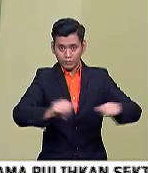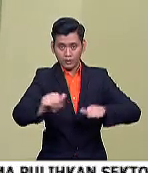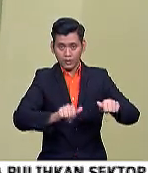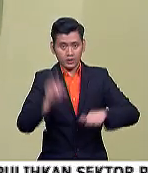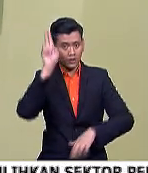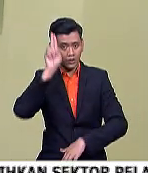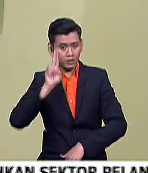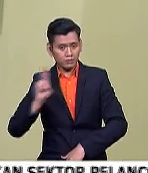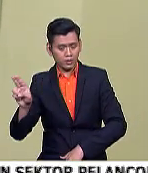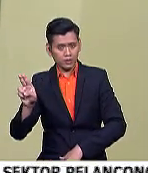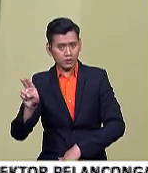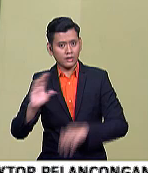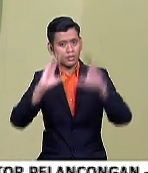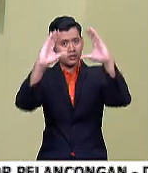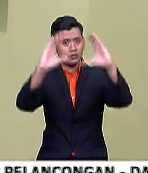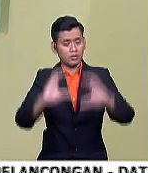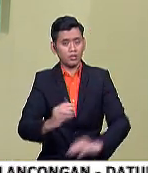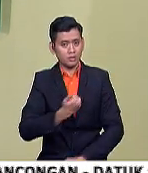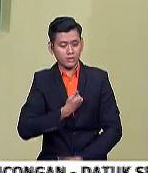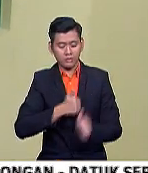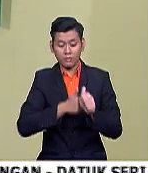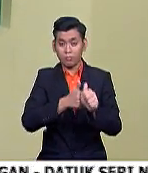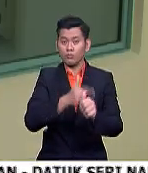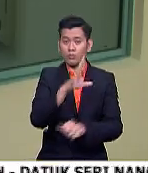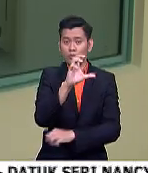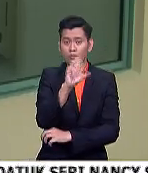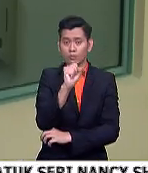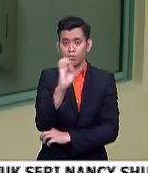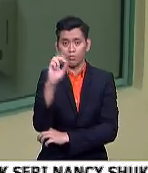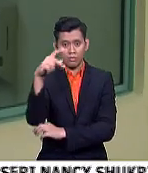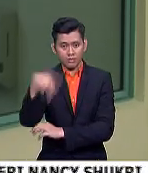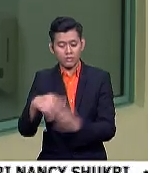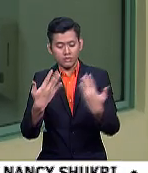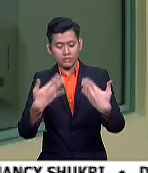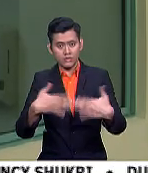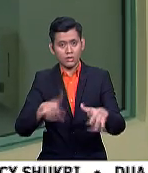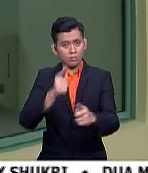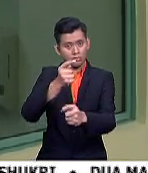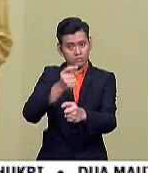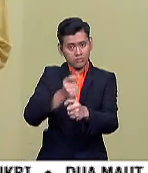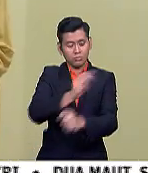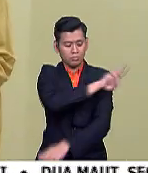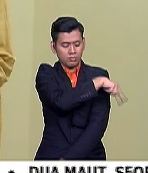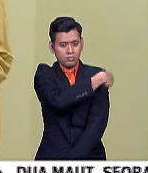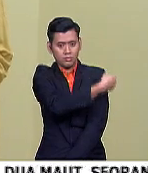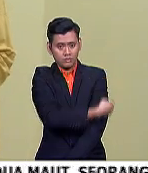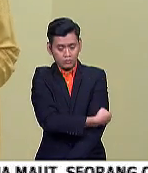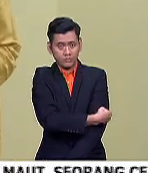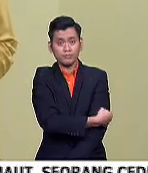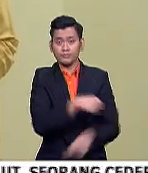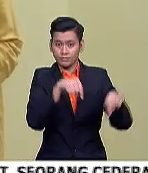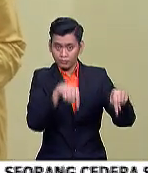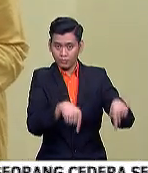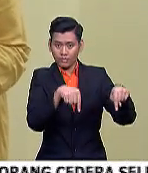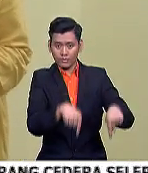secara kuantiti yang minimum mengikut SOP yang telah ditetapkan oleh pihak hospital. Dan ini merupakan galeri